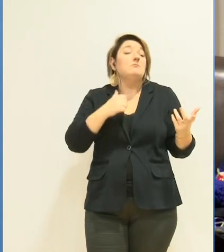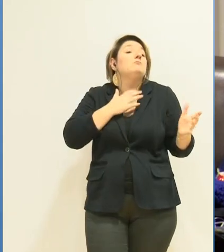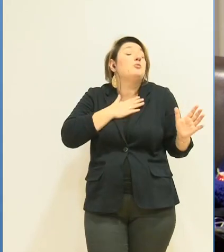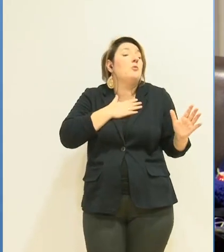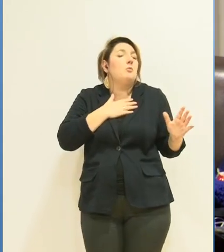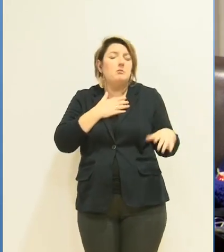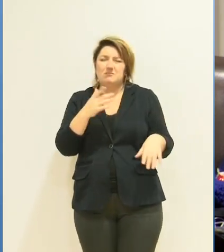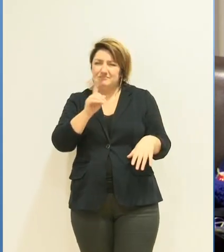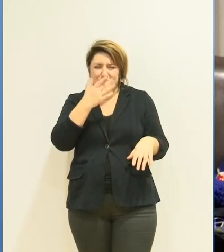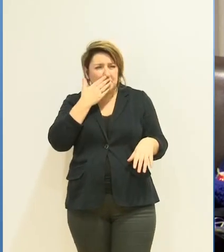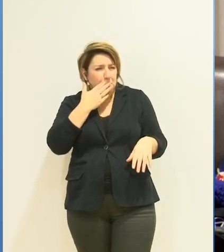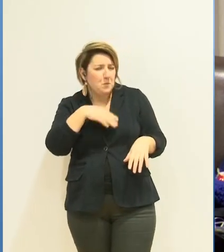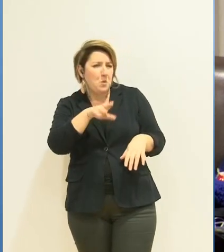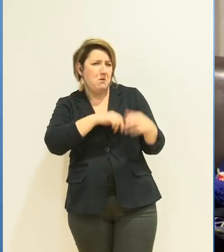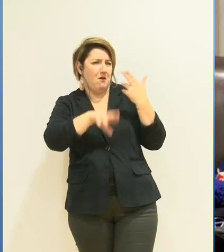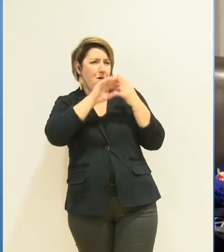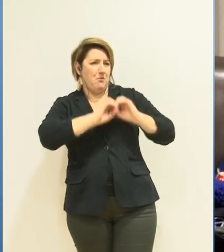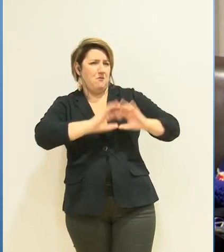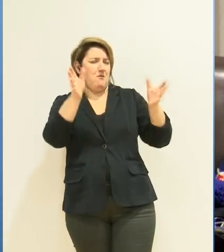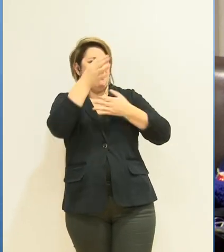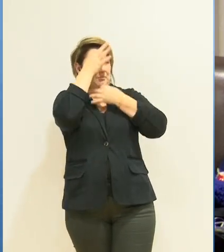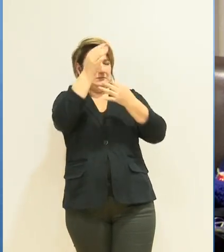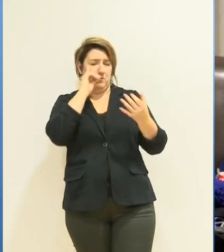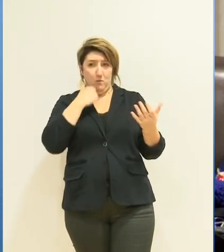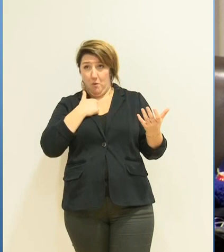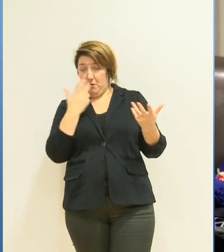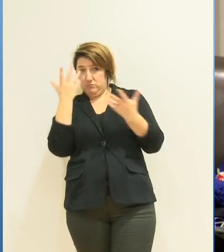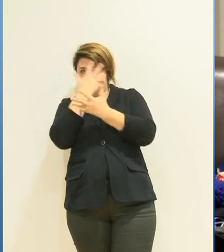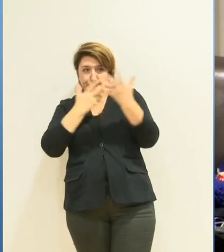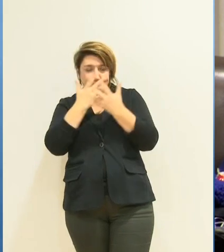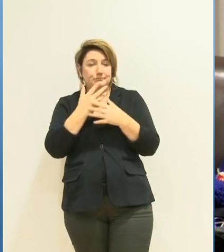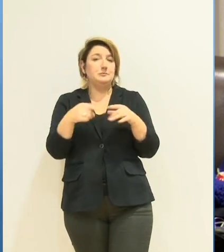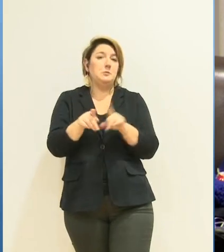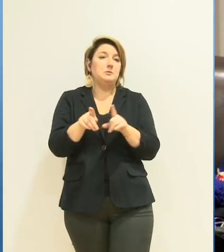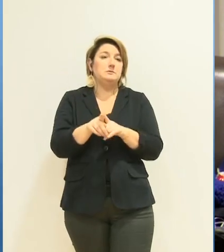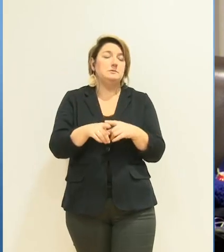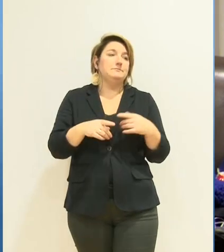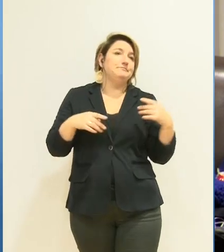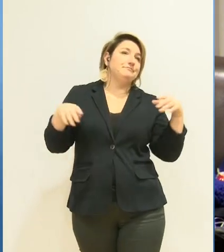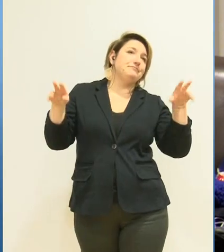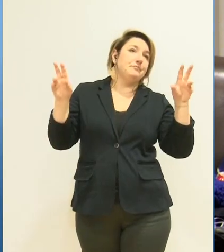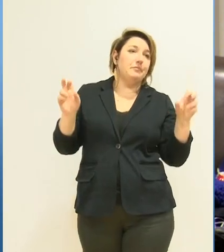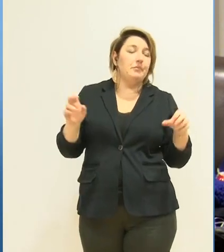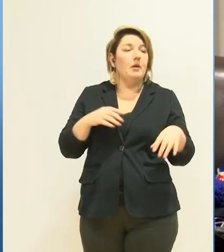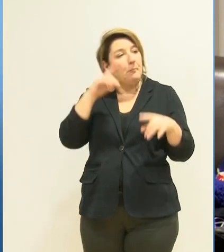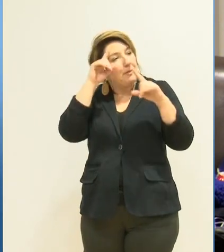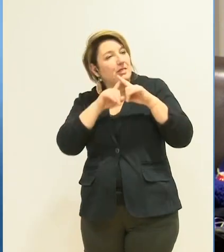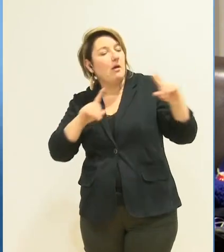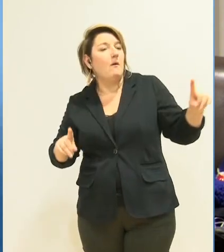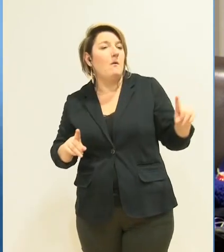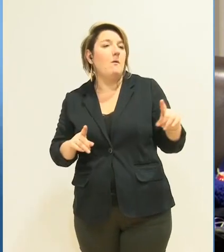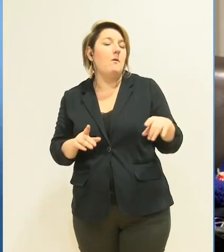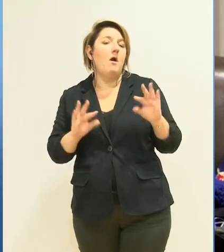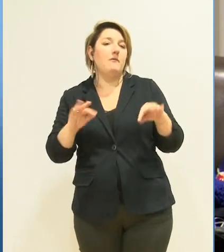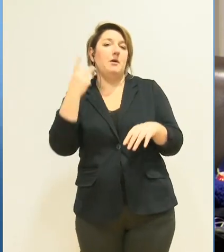beaucoup plus précis nous sommes également en désaccord avec